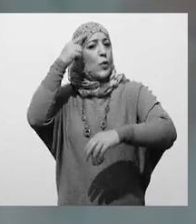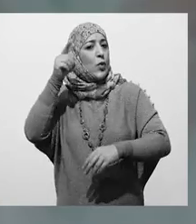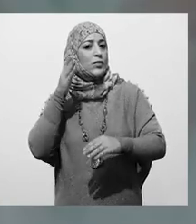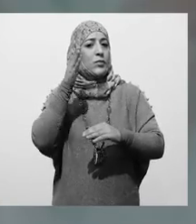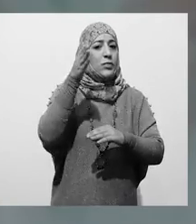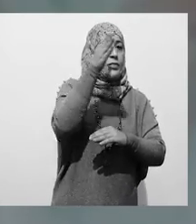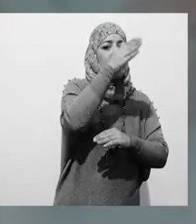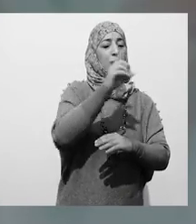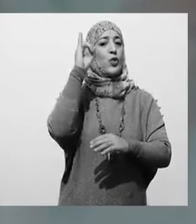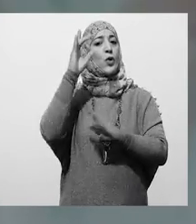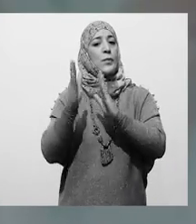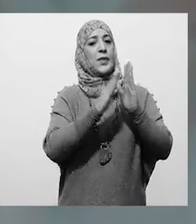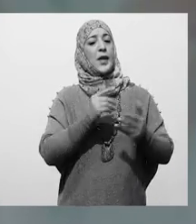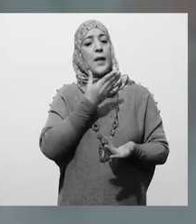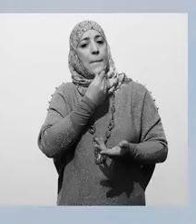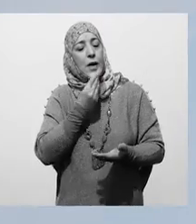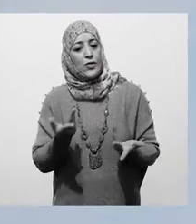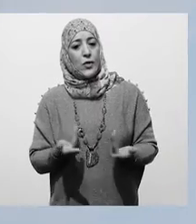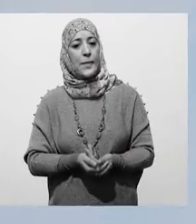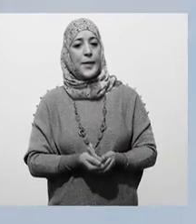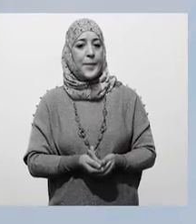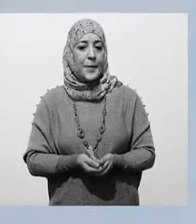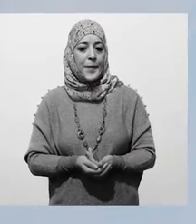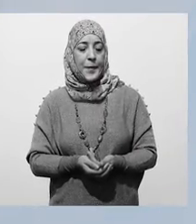pour aller à l'hôpital par exemple.